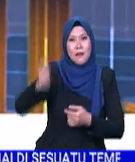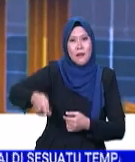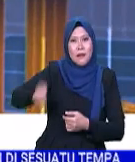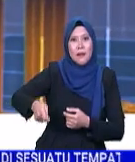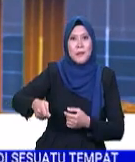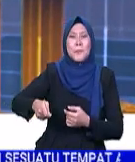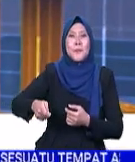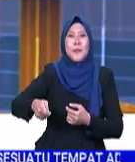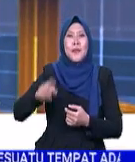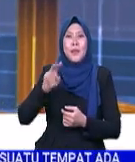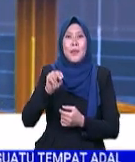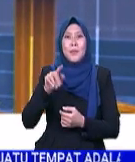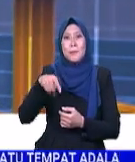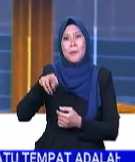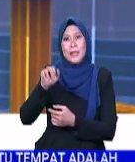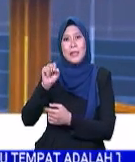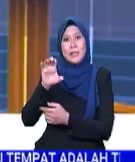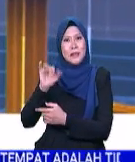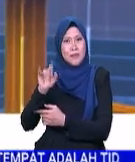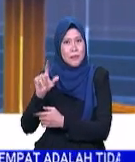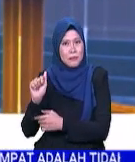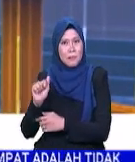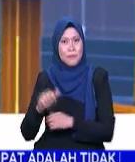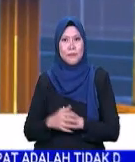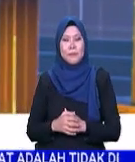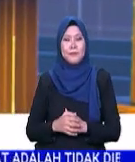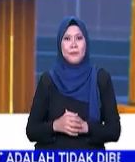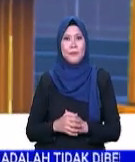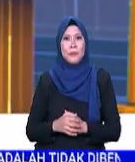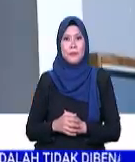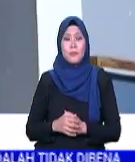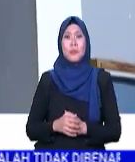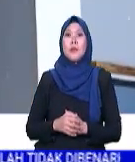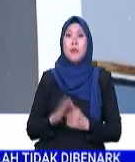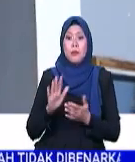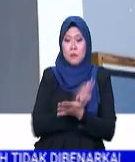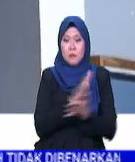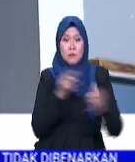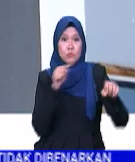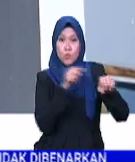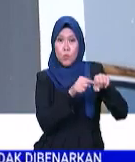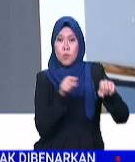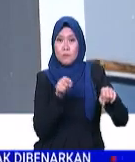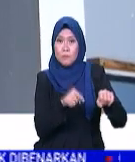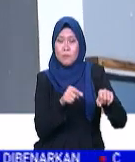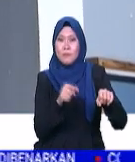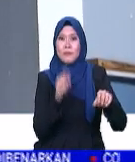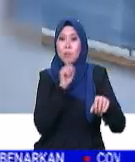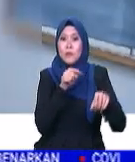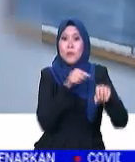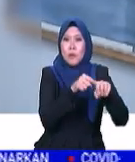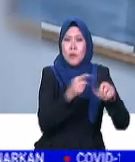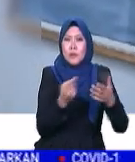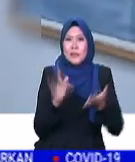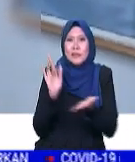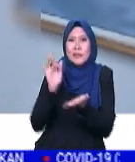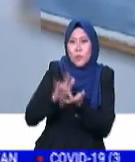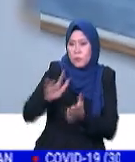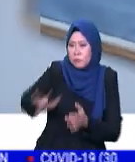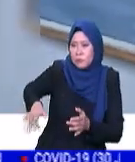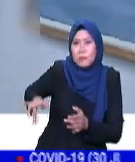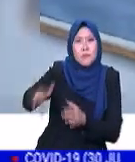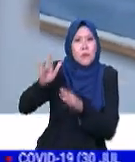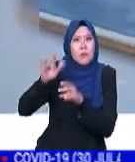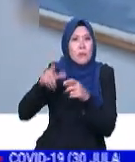dihadapan Hakim MP3 Hema Malini mengimbau kertas pertumbuhan tertuduh didakwa telah menyentuh